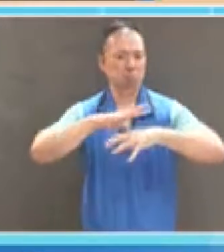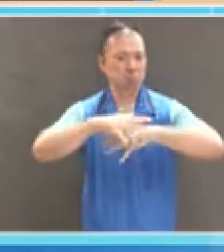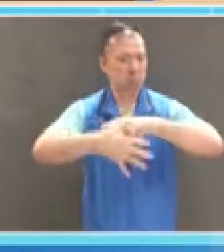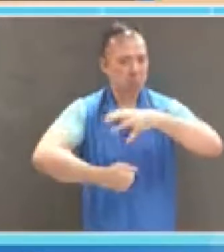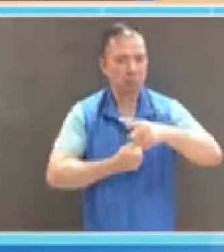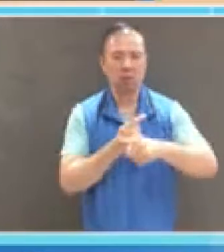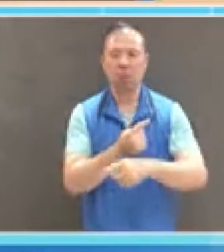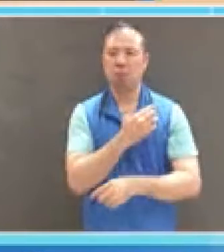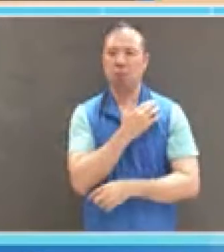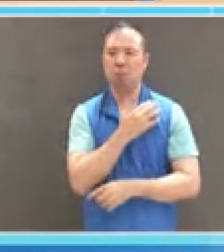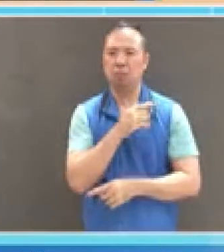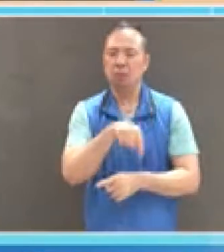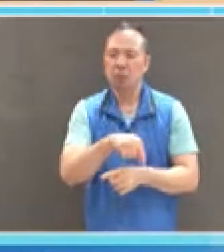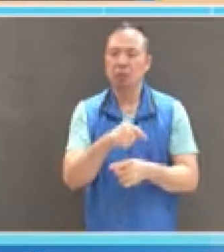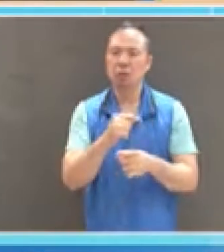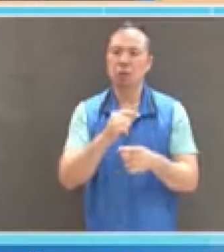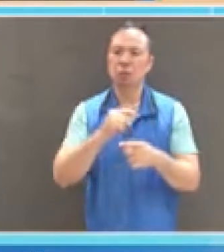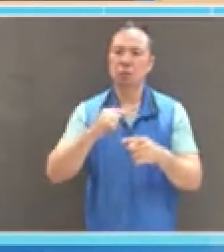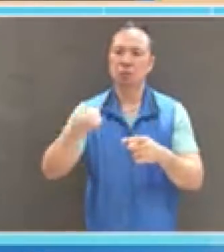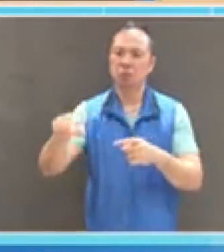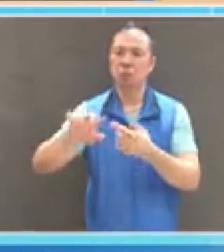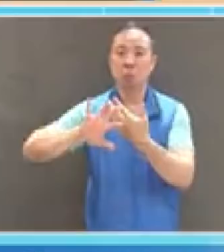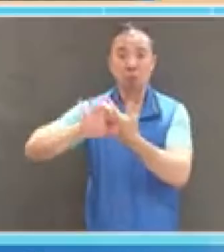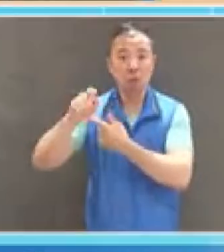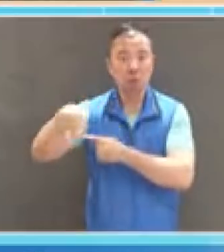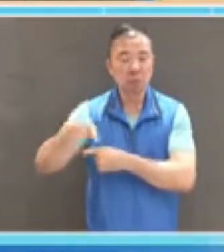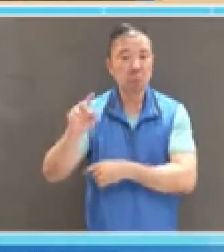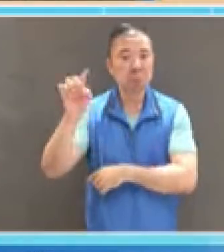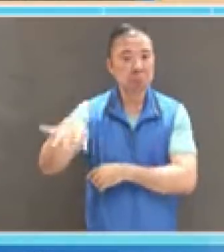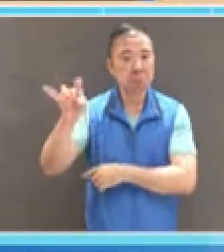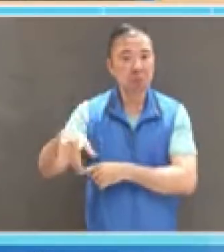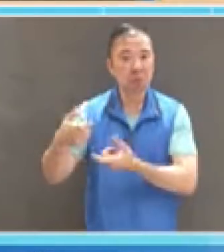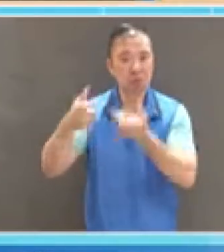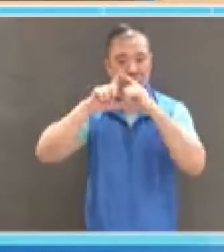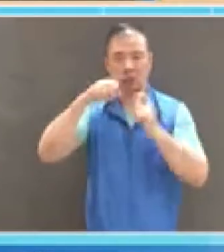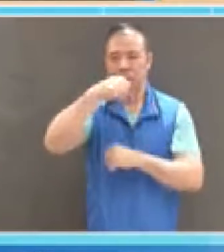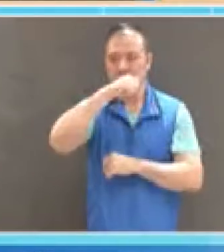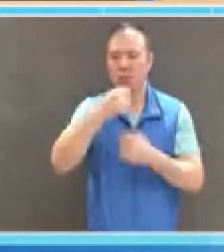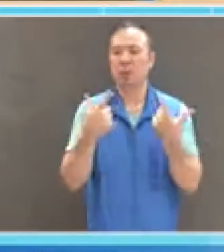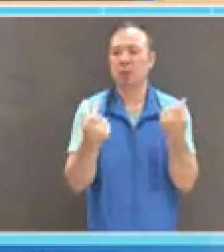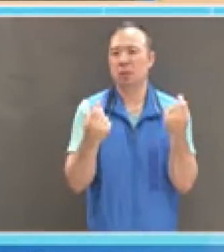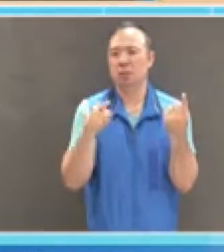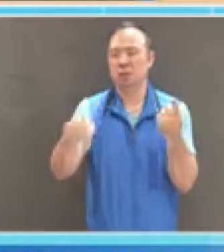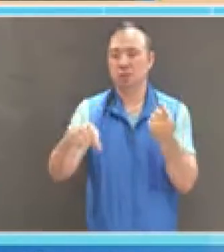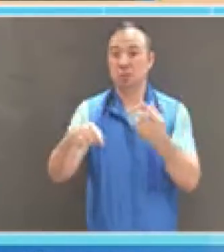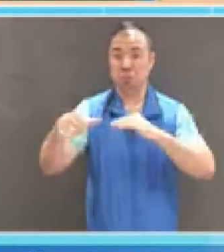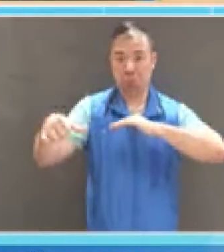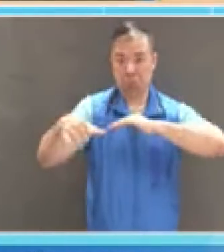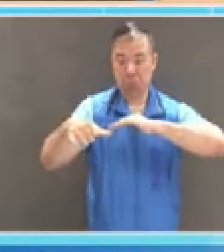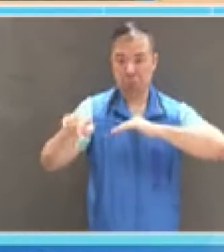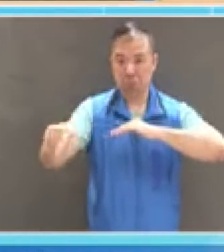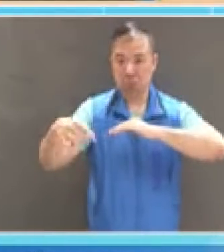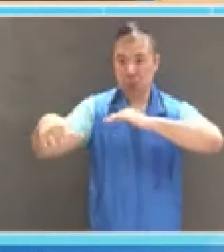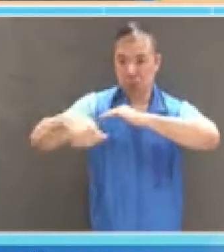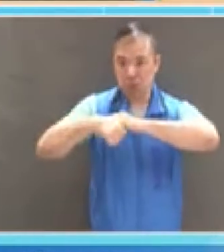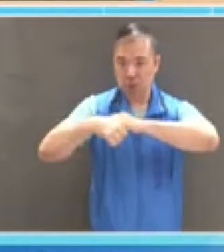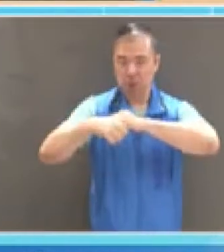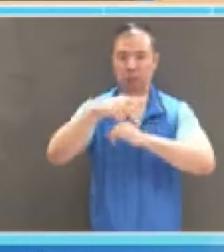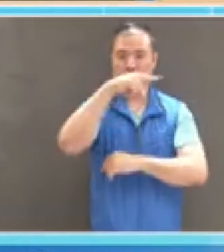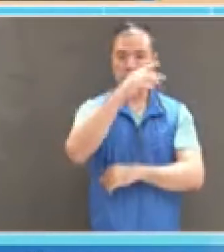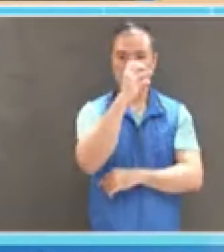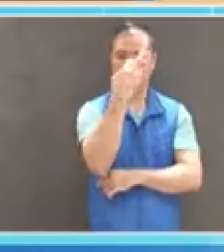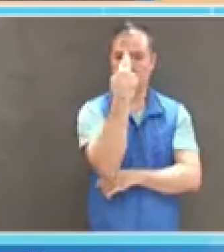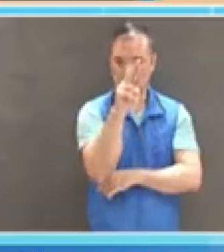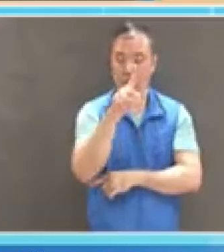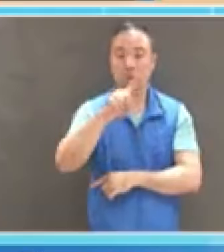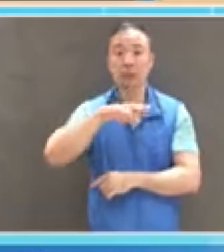两次，入境就采 PCR， 隔离期满再采一次 PCR， 呵呵